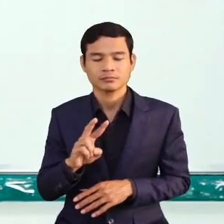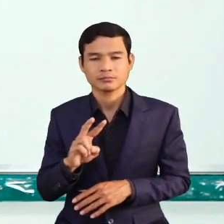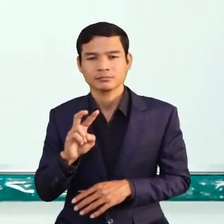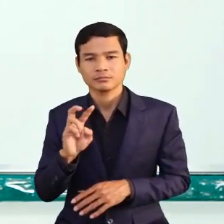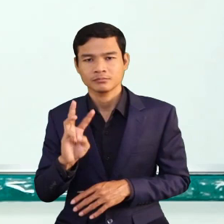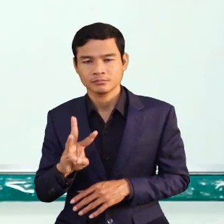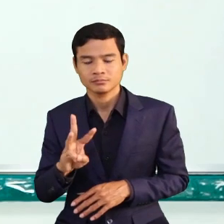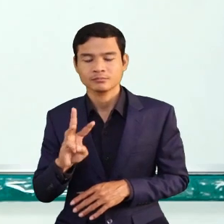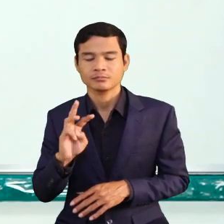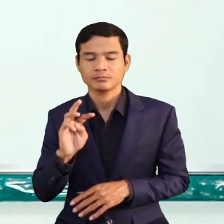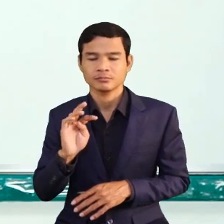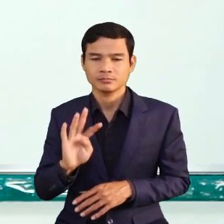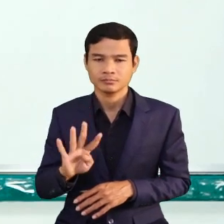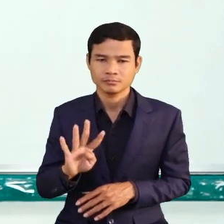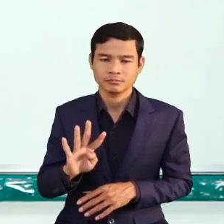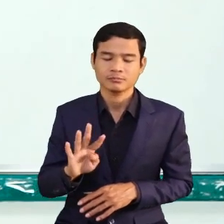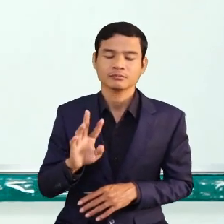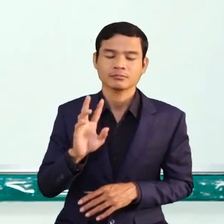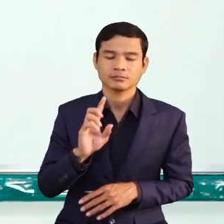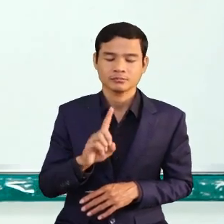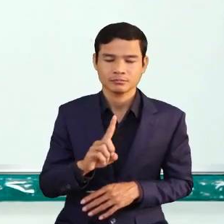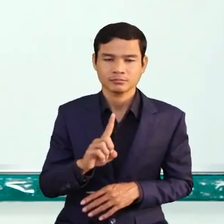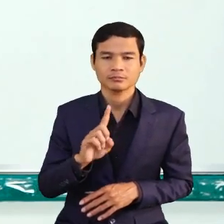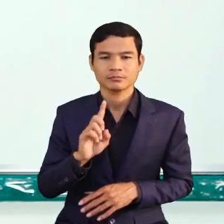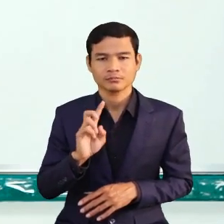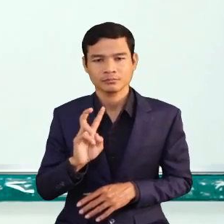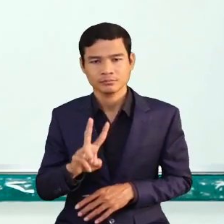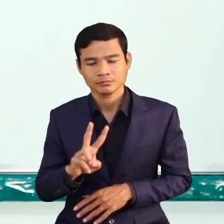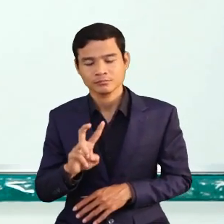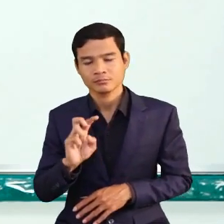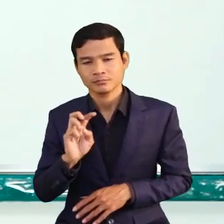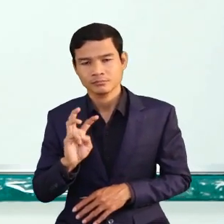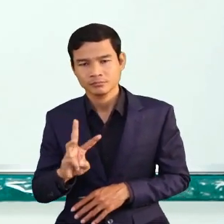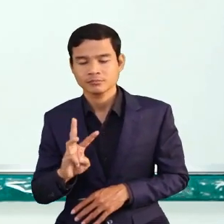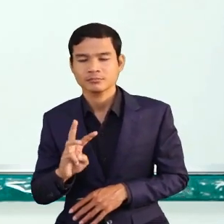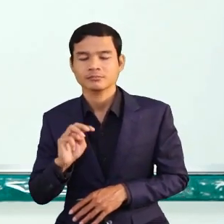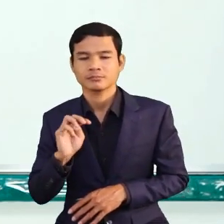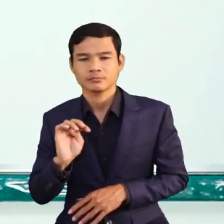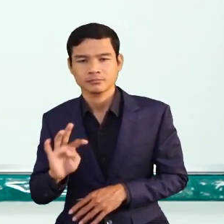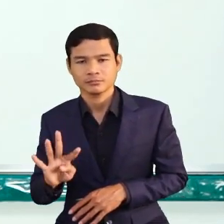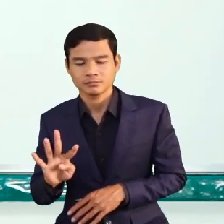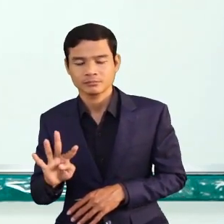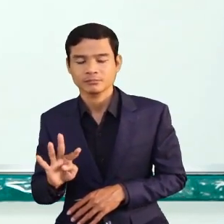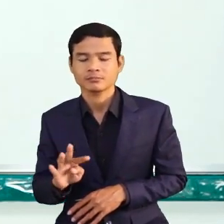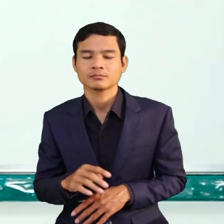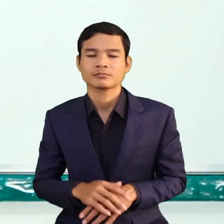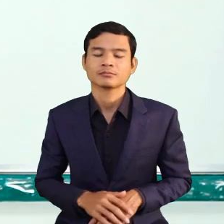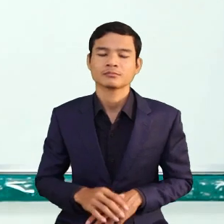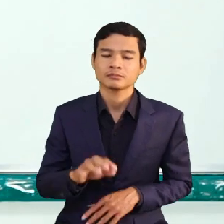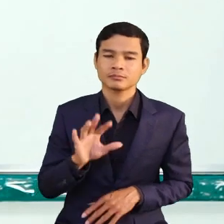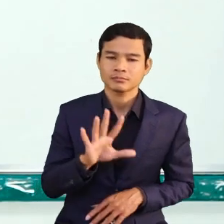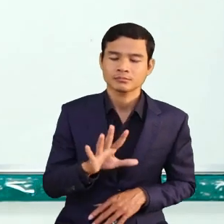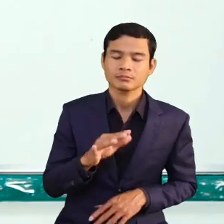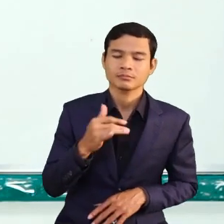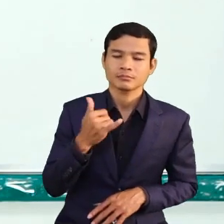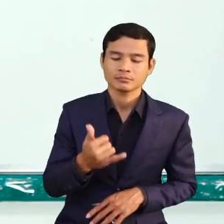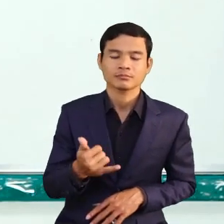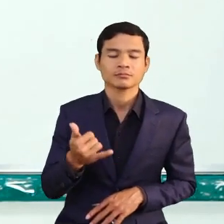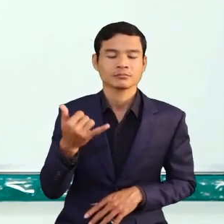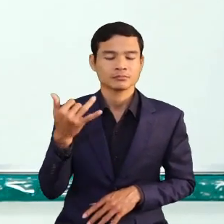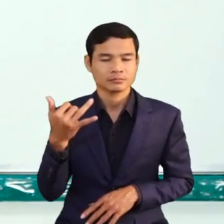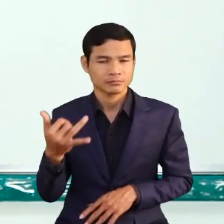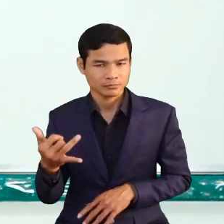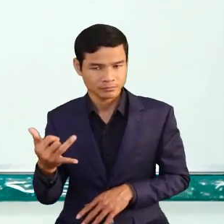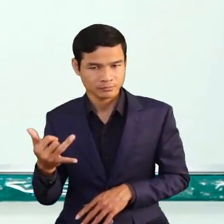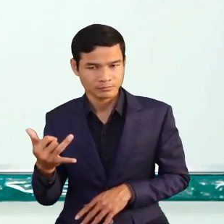pi bay buồn muối pi bay buồn pram pram